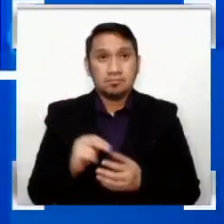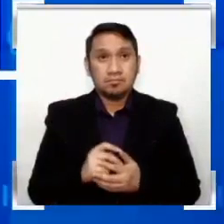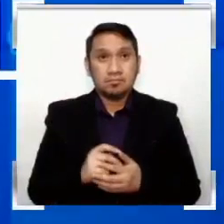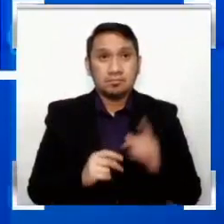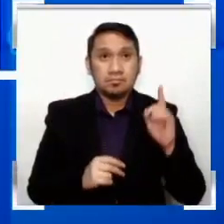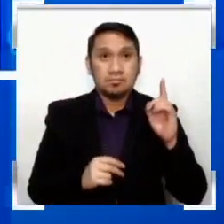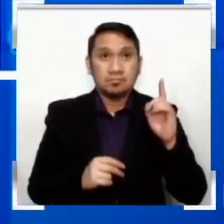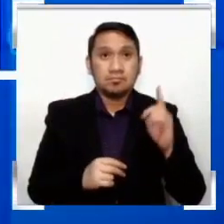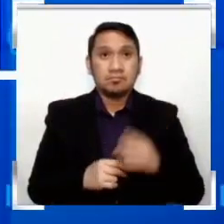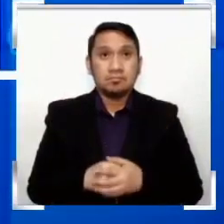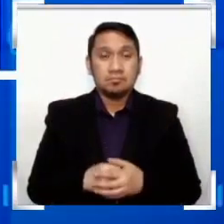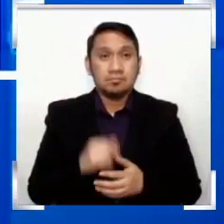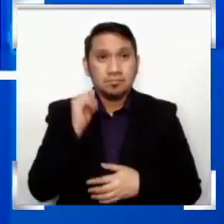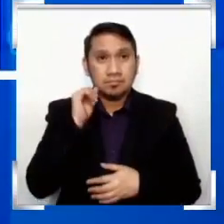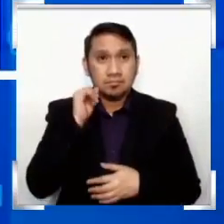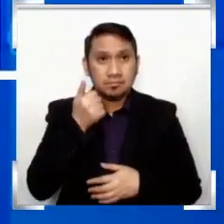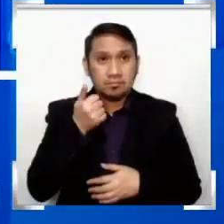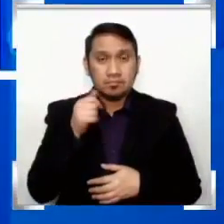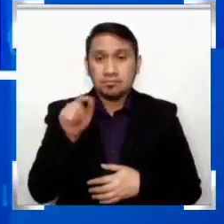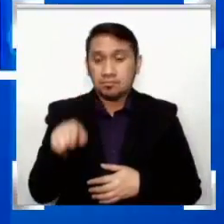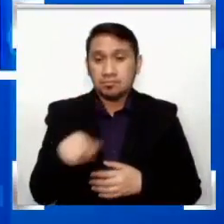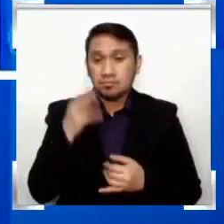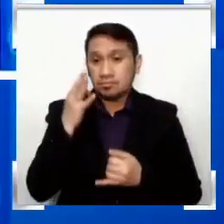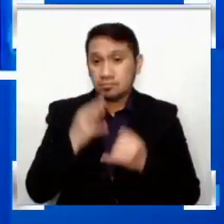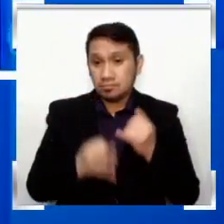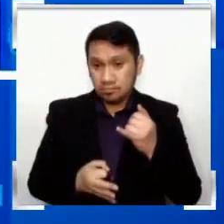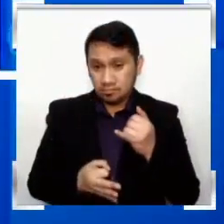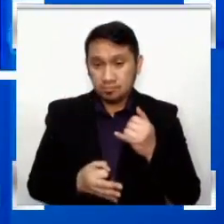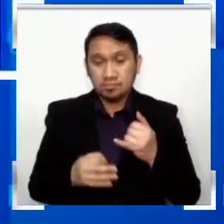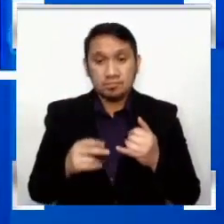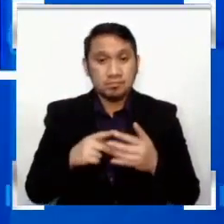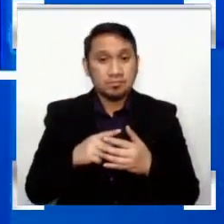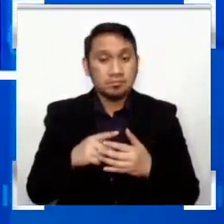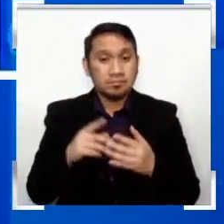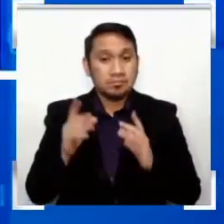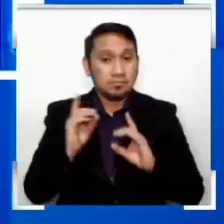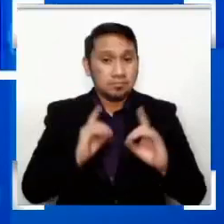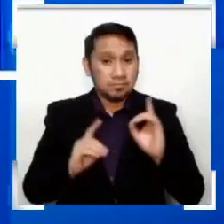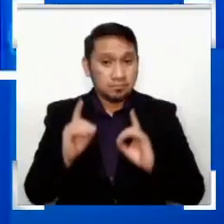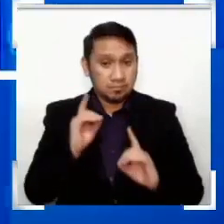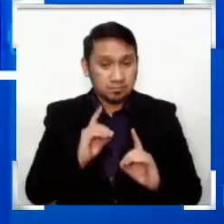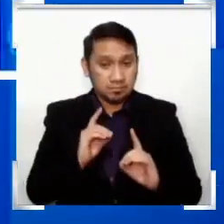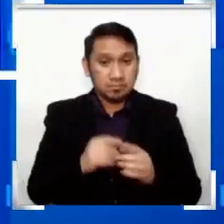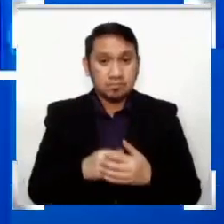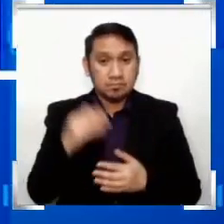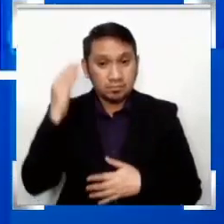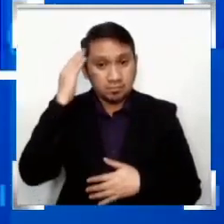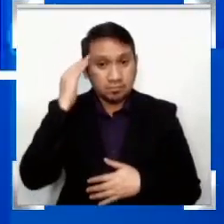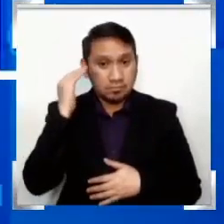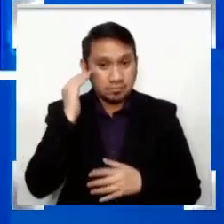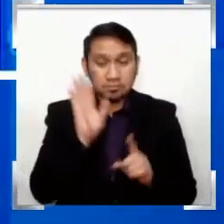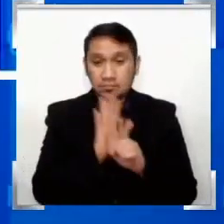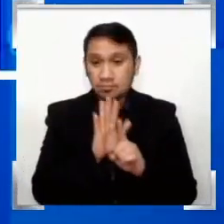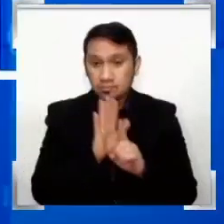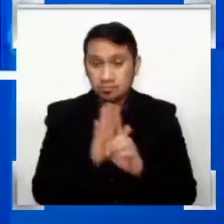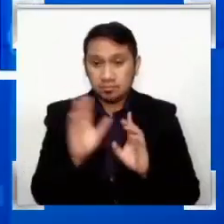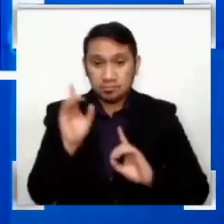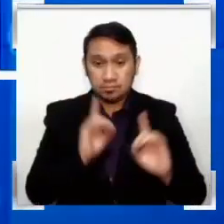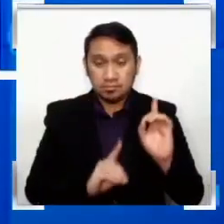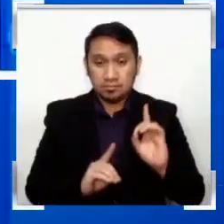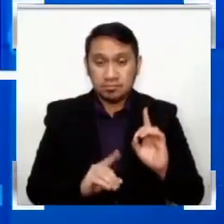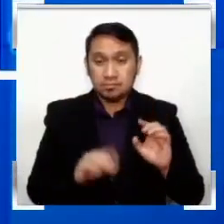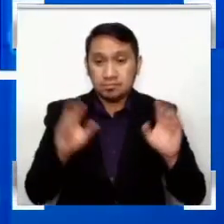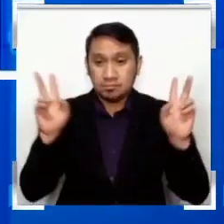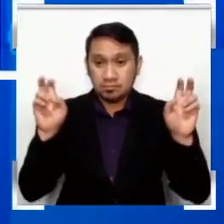#AllCaps. Bukas na ang finale episode ng Philippine adaptation ng Korean hit series na Startup